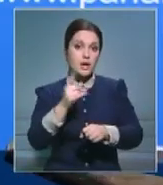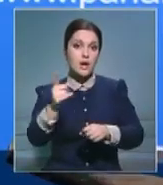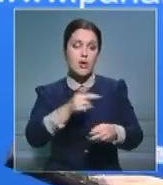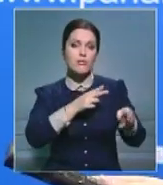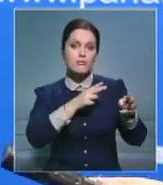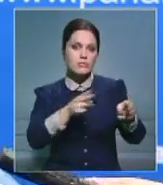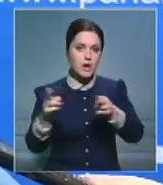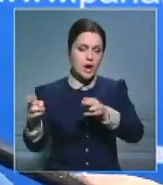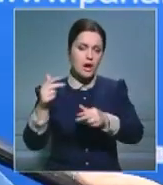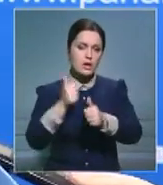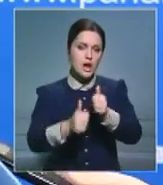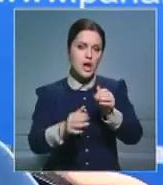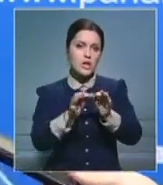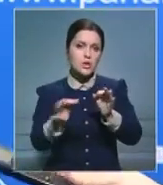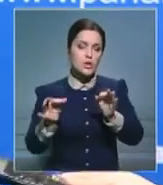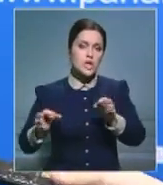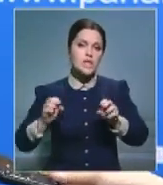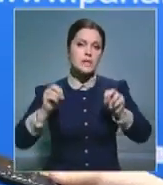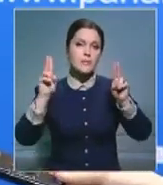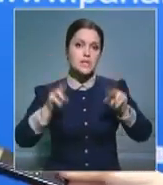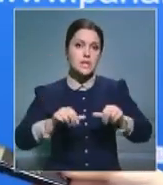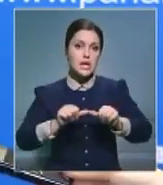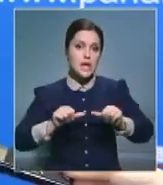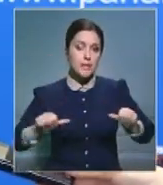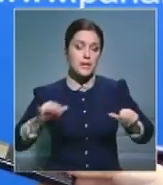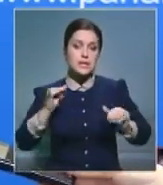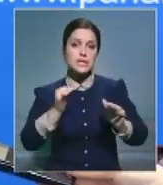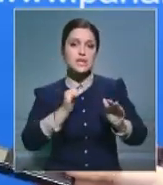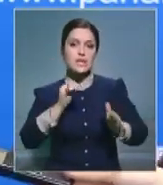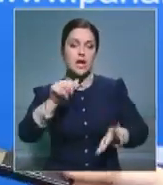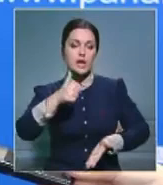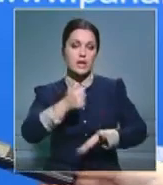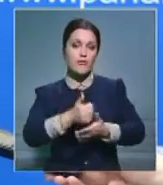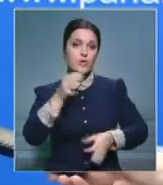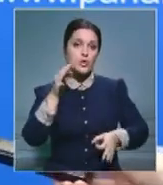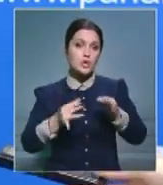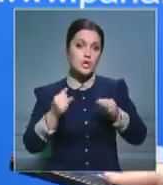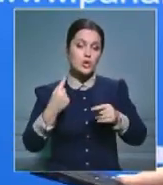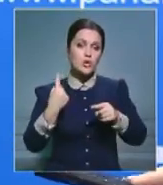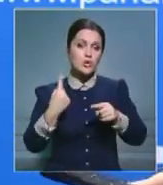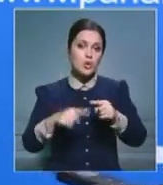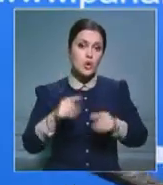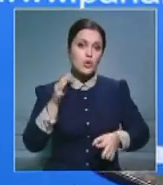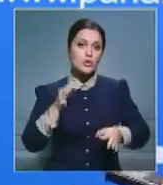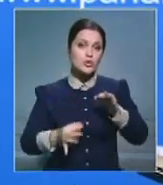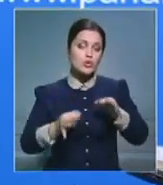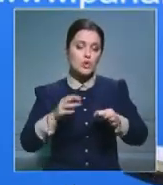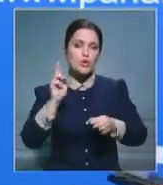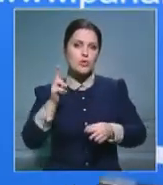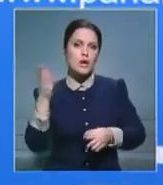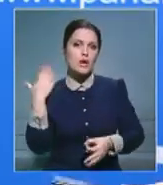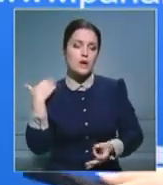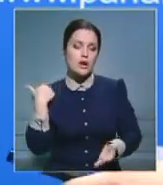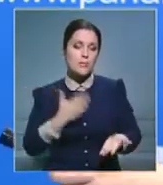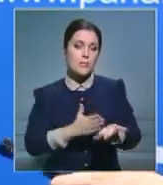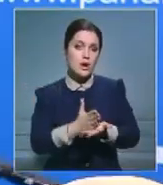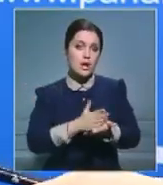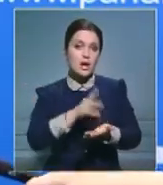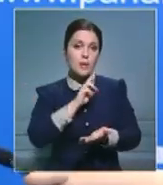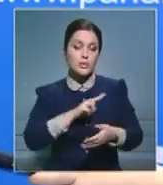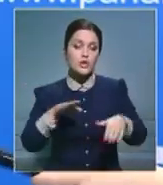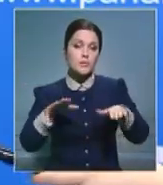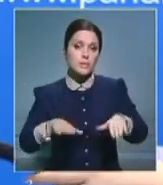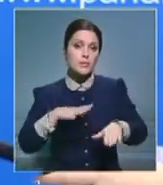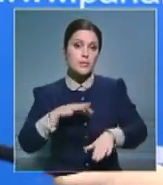комиссии, специальные комиссии из Верховного суда и других судей, которые находятся в отставке. На местах были